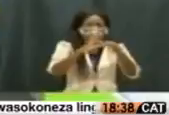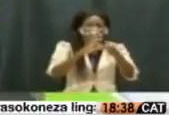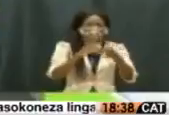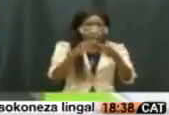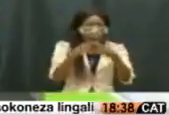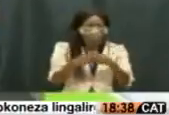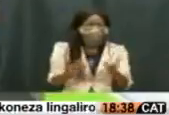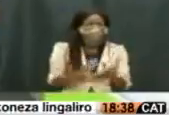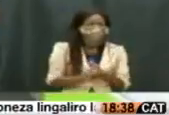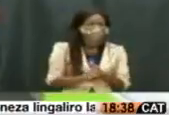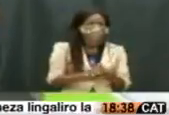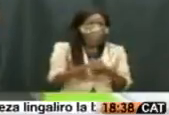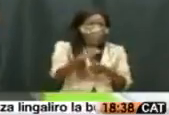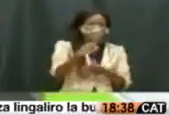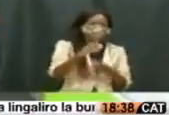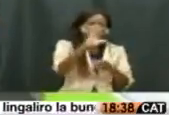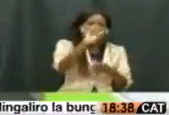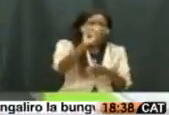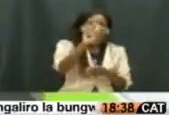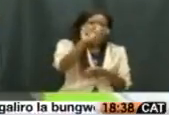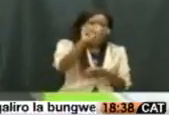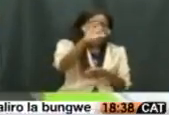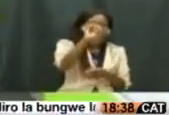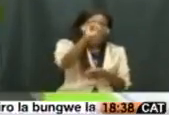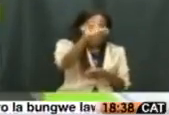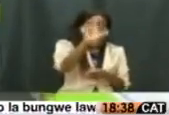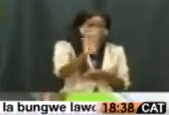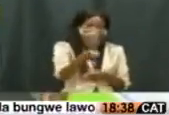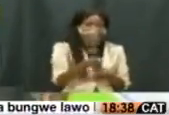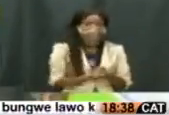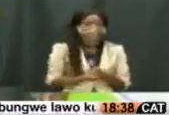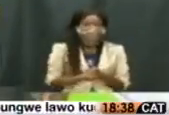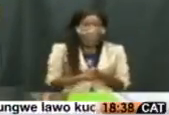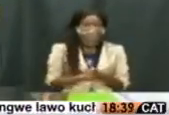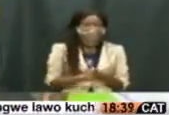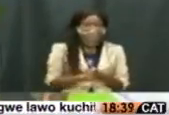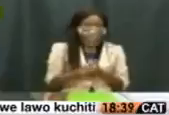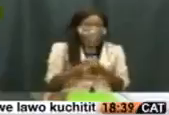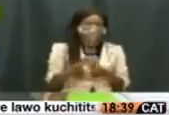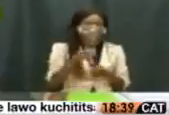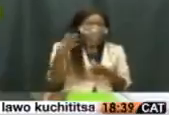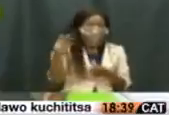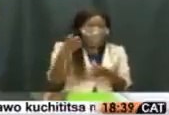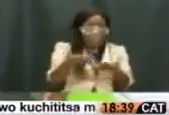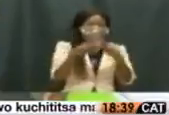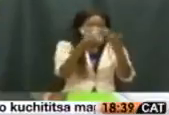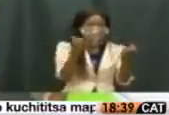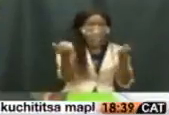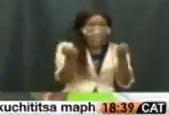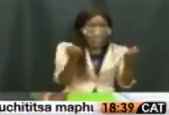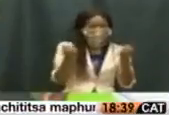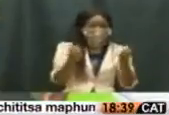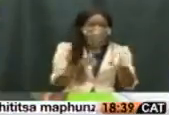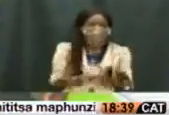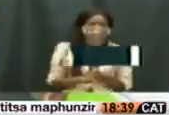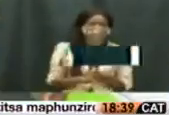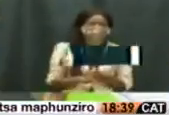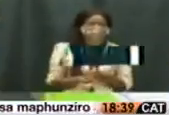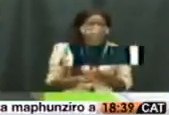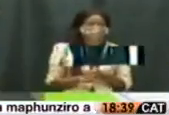pomwe boma li natandizapo ndi magari moto komaso